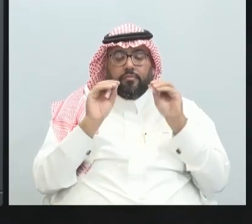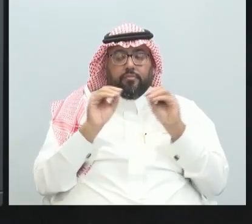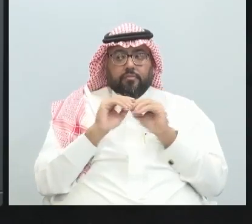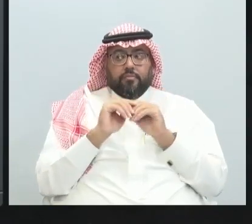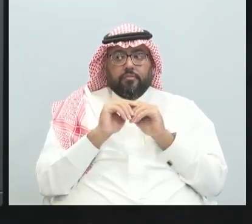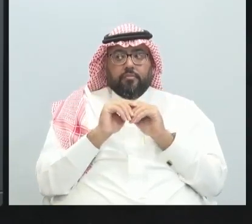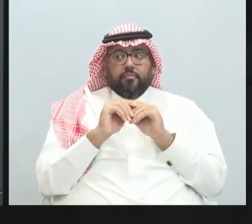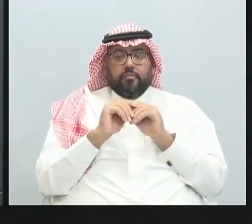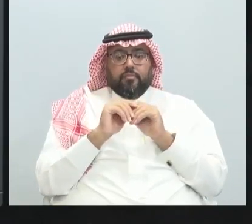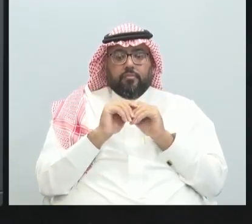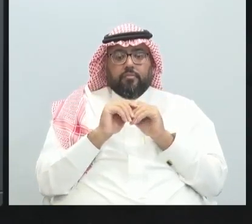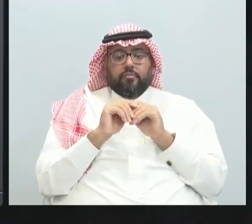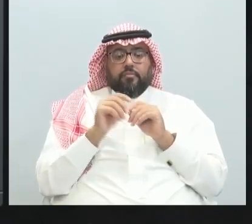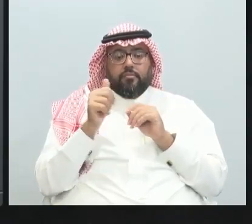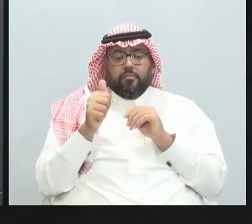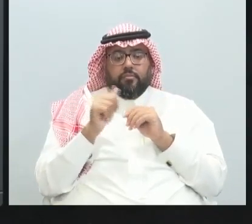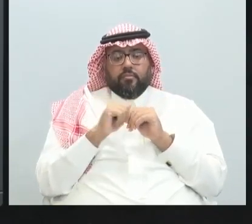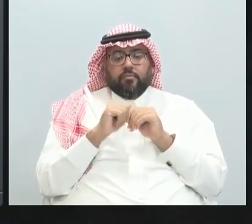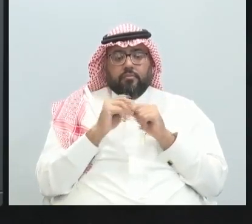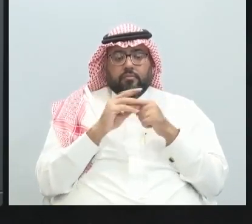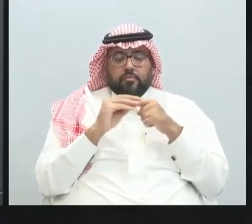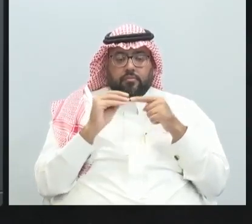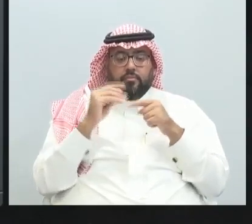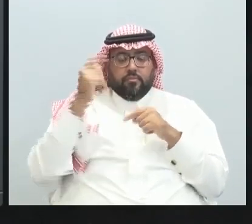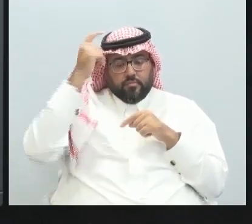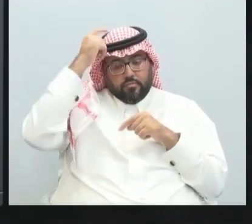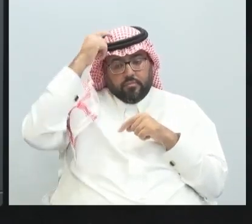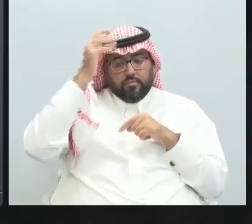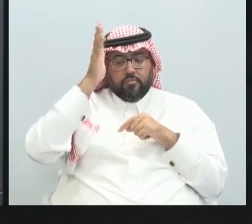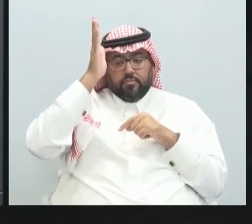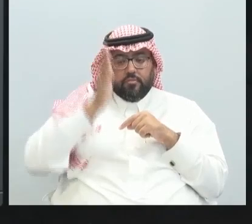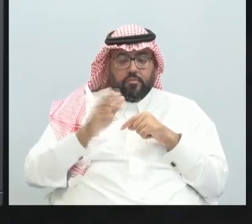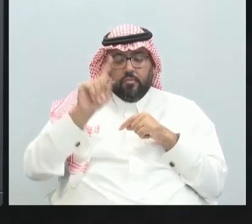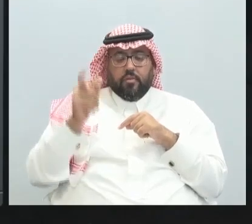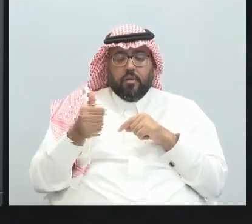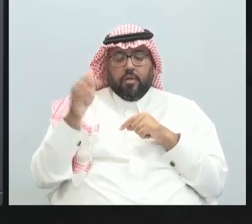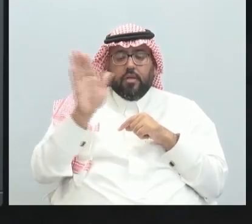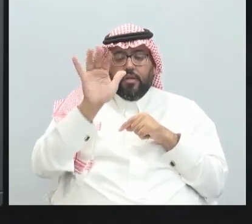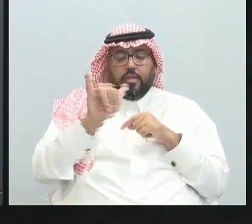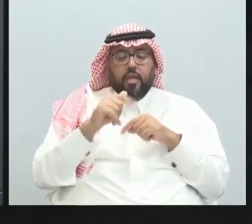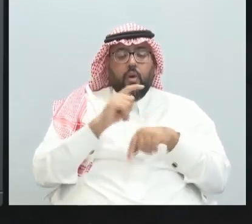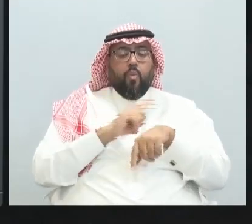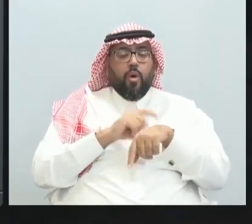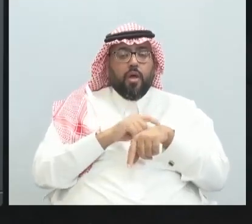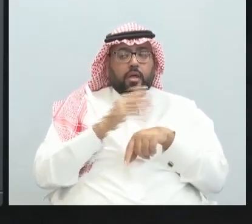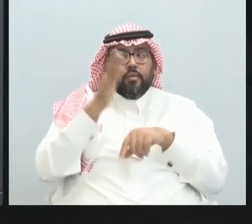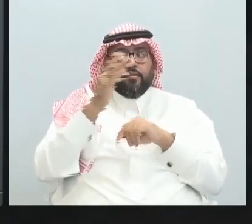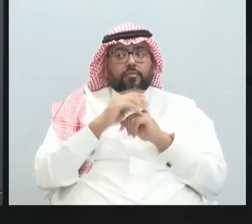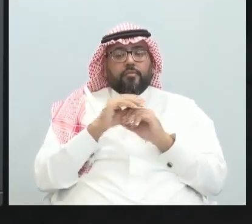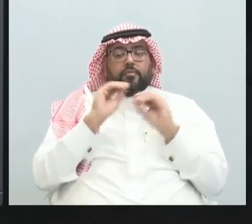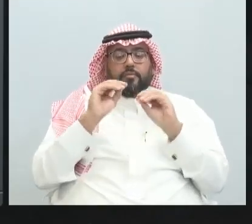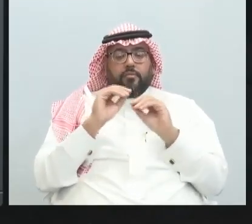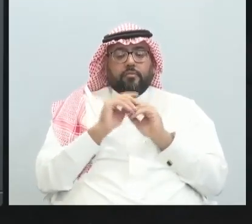مبدعين احسنتم طرح راسي اذا راح اعطيكم هذه المساله او طرح الراسي